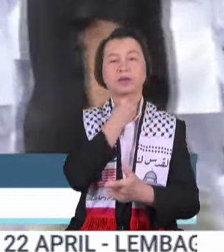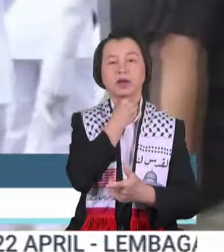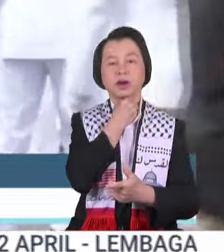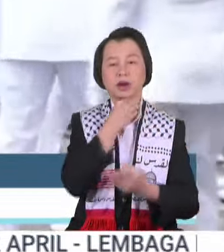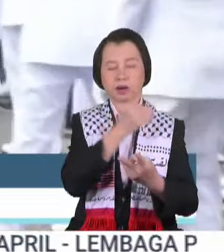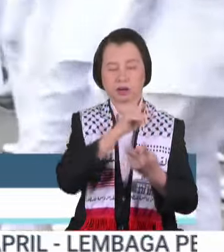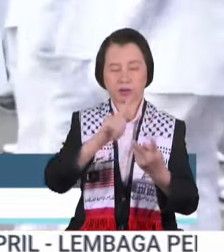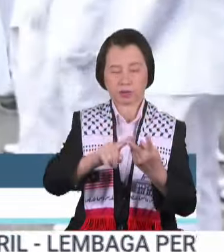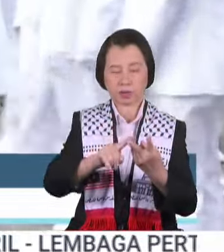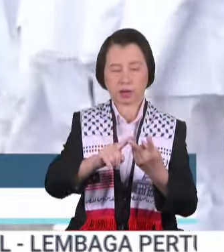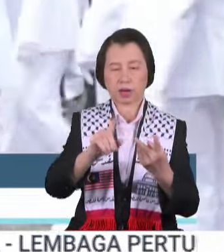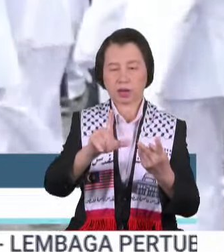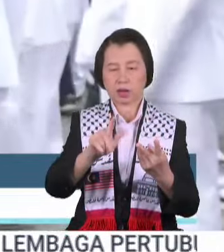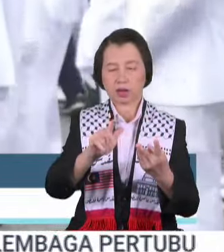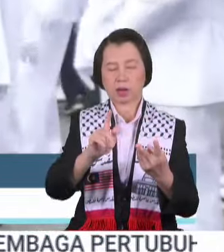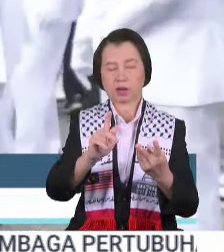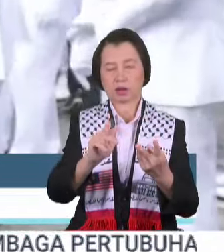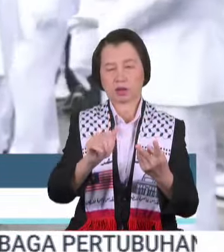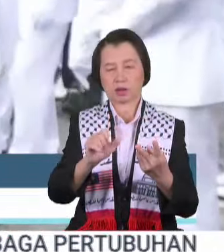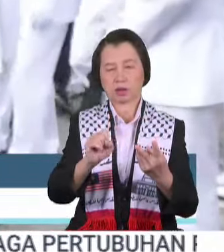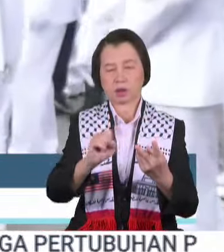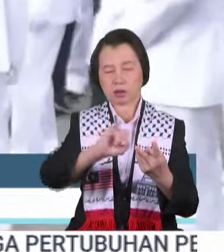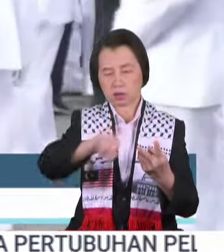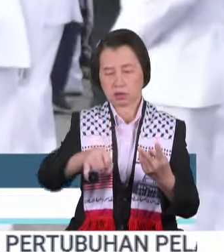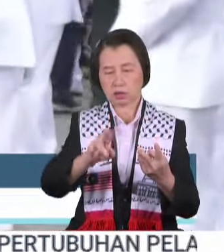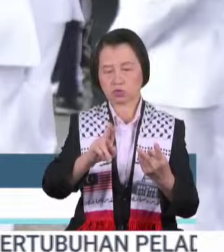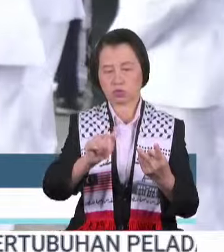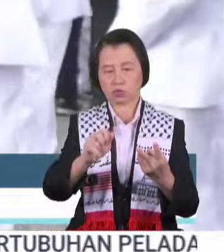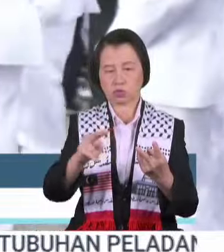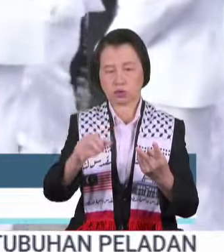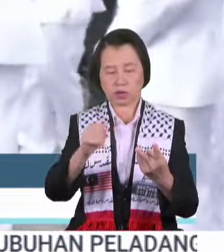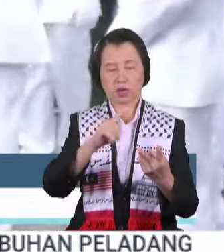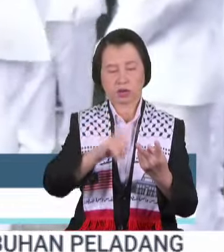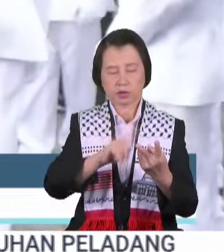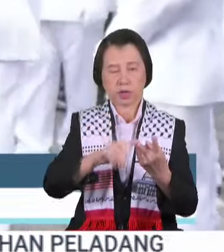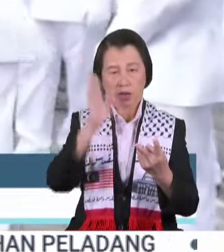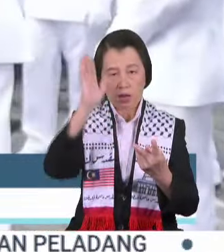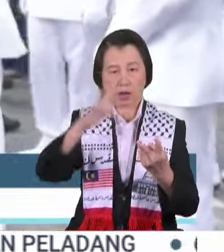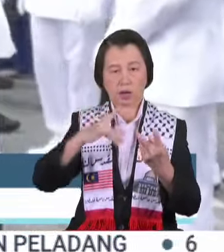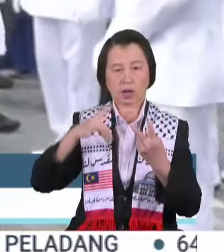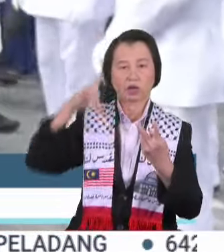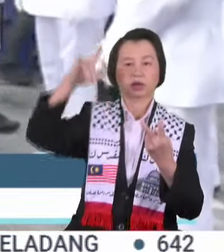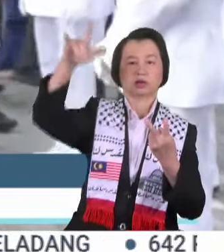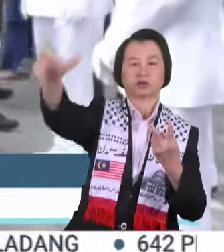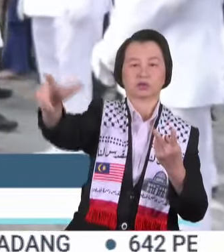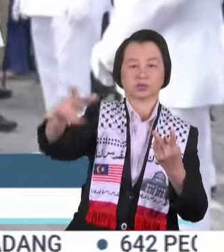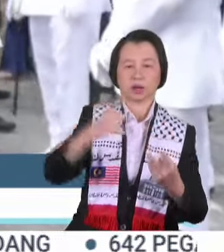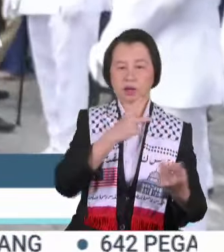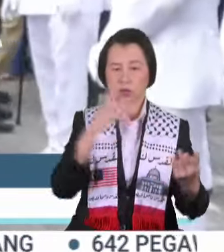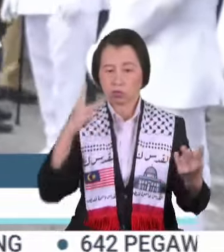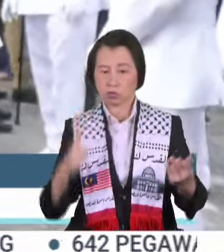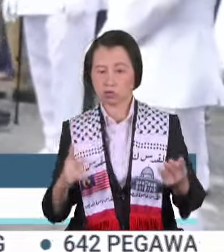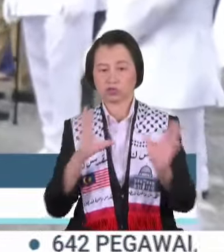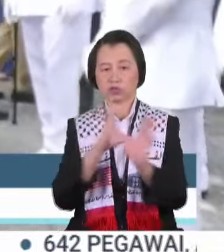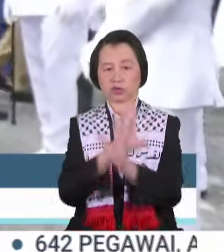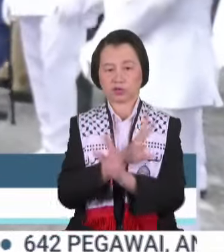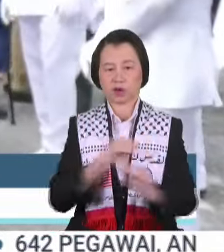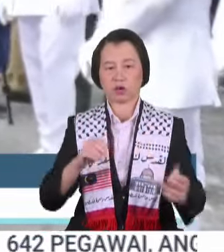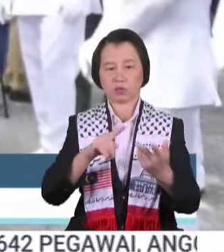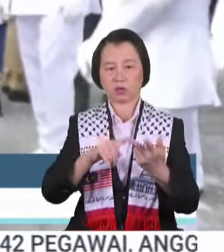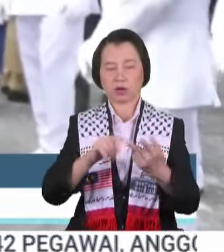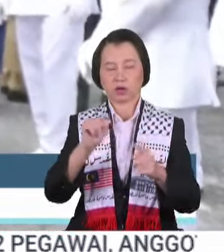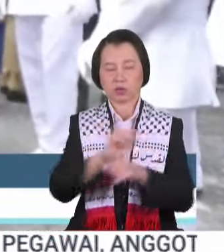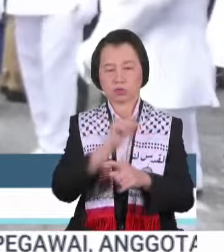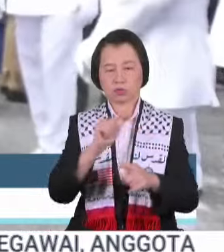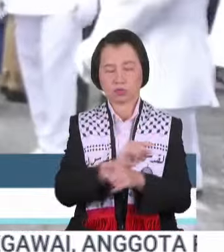Perak. Manakala mayat laskar kanan Joanna Felisa, anak Rohna, akan diterbangkan ke Kuching, Sarawak dengan menggunakan